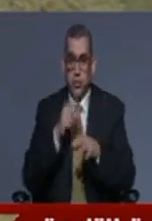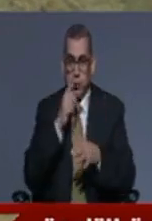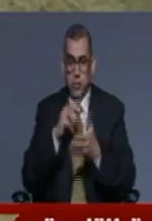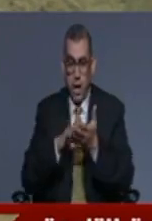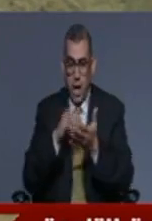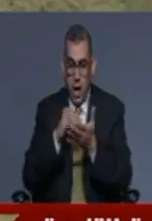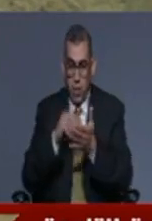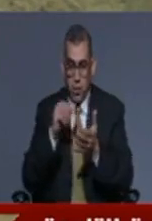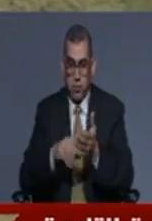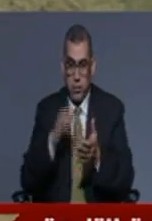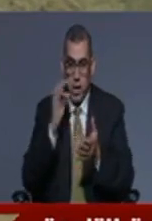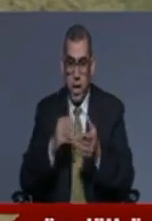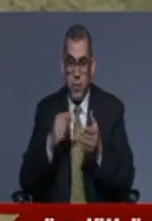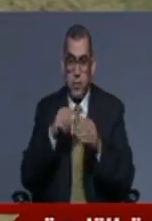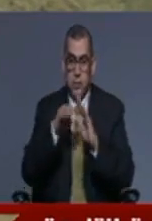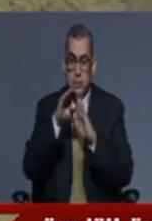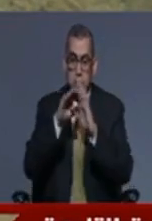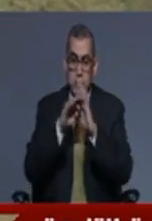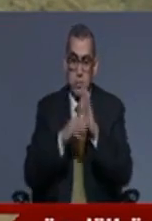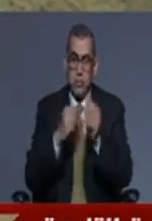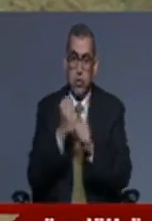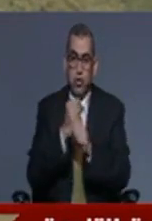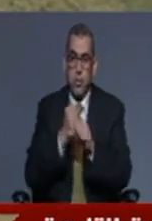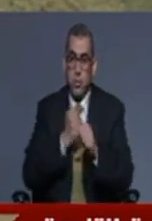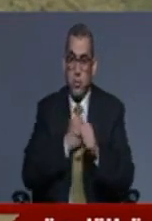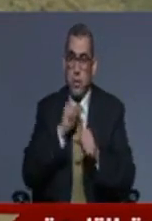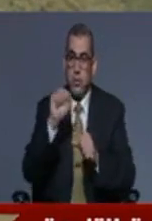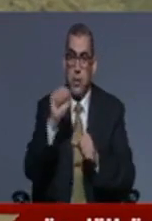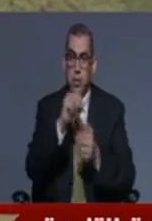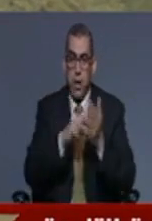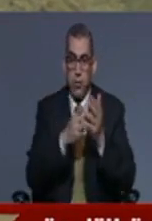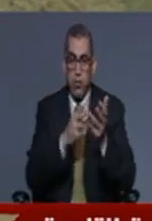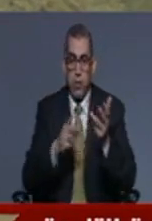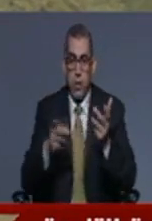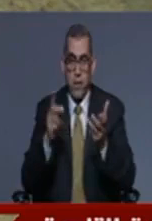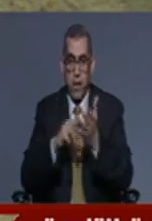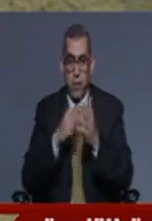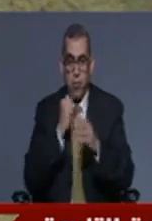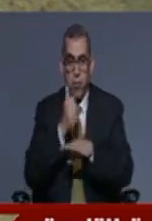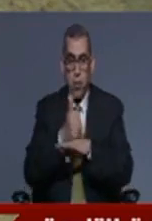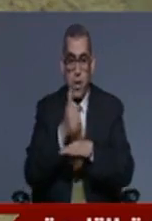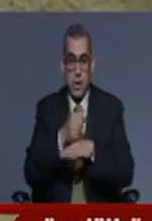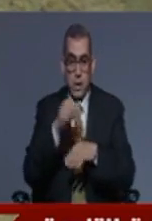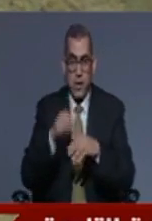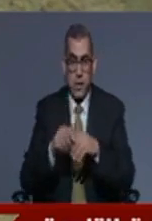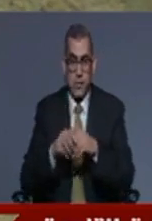أن نحدد الأدوار والمهام لمختلف المؤسسات.